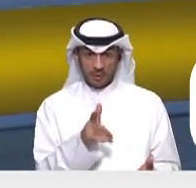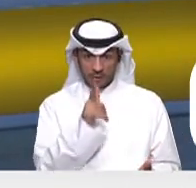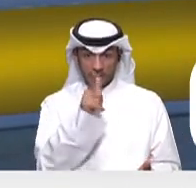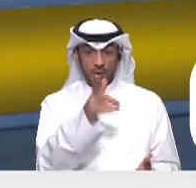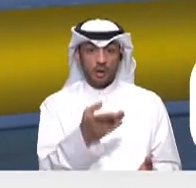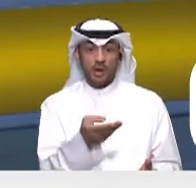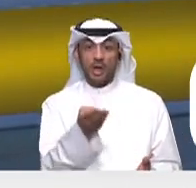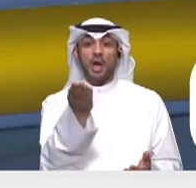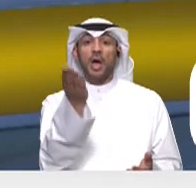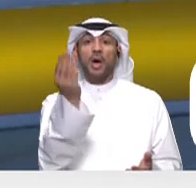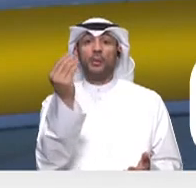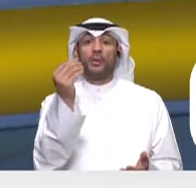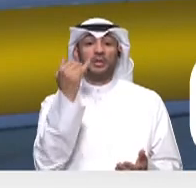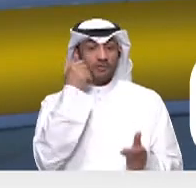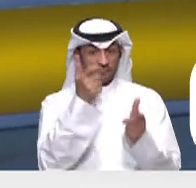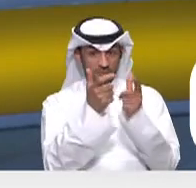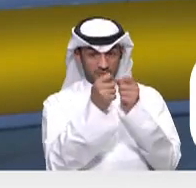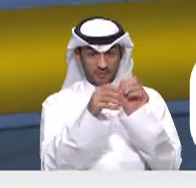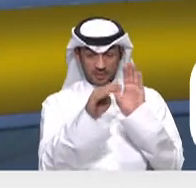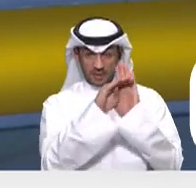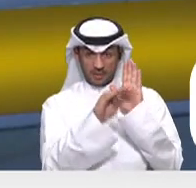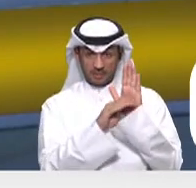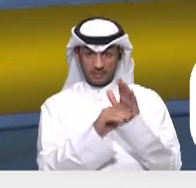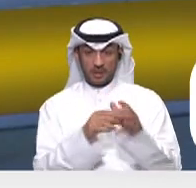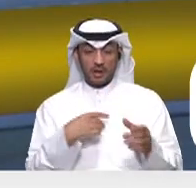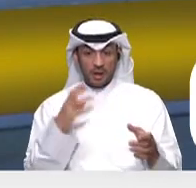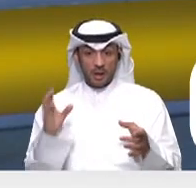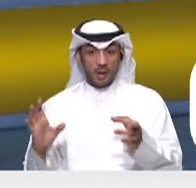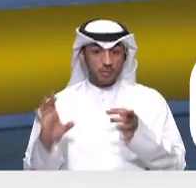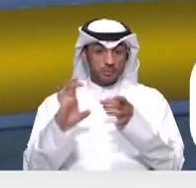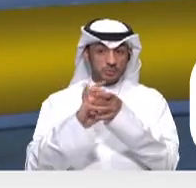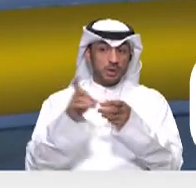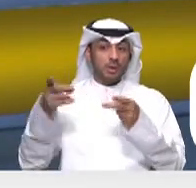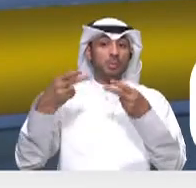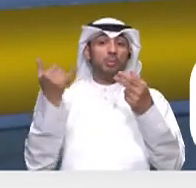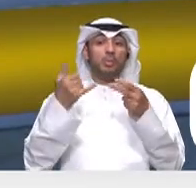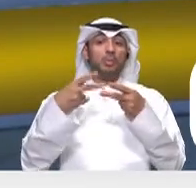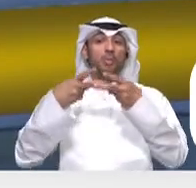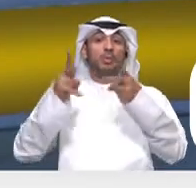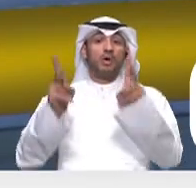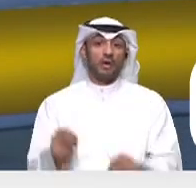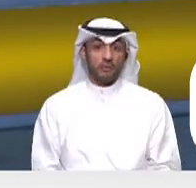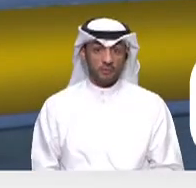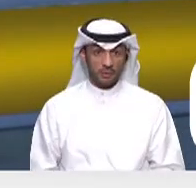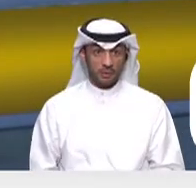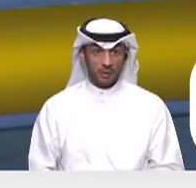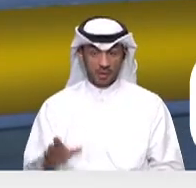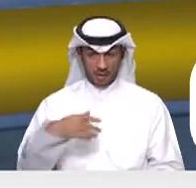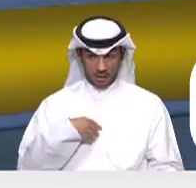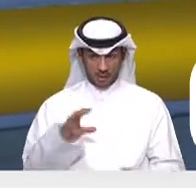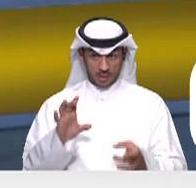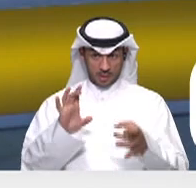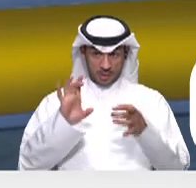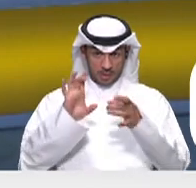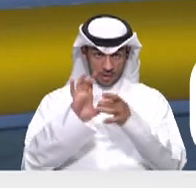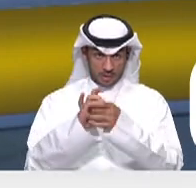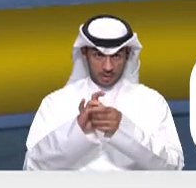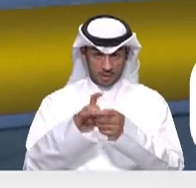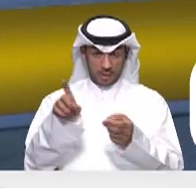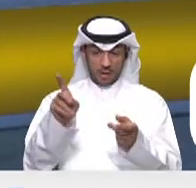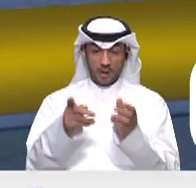خويتي المصادقه نبيك بس توافق عليها وراها انت لما تصادق ممكن